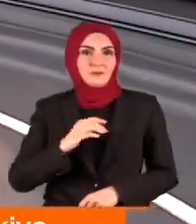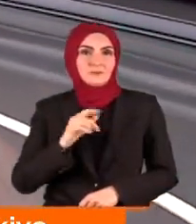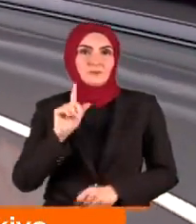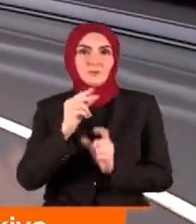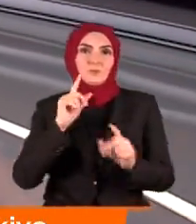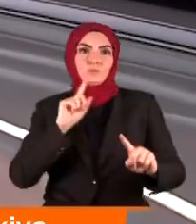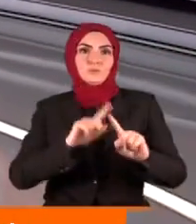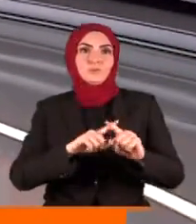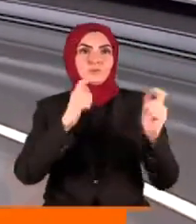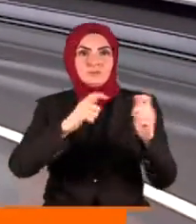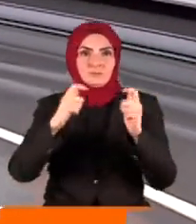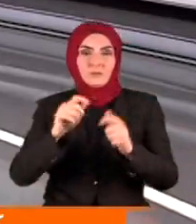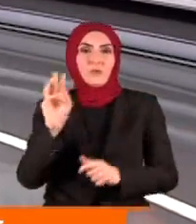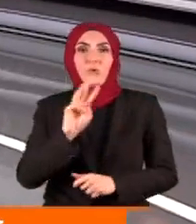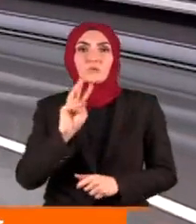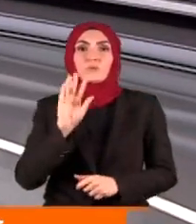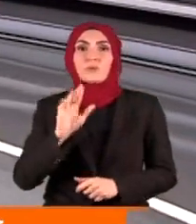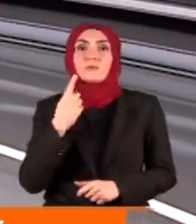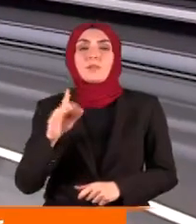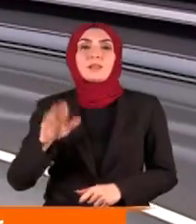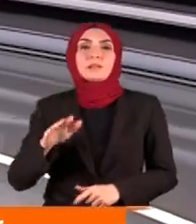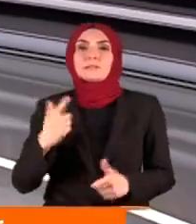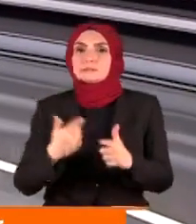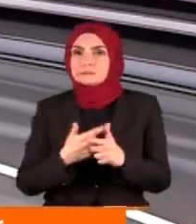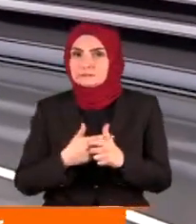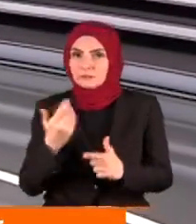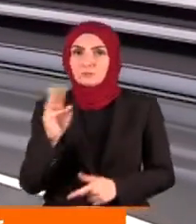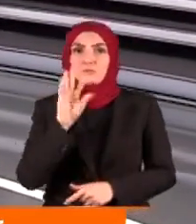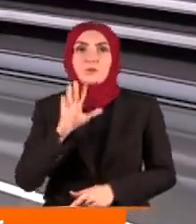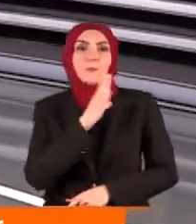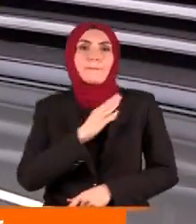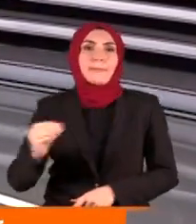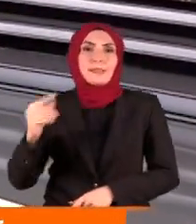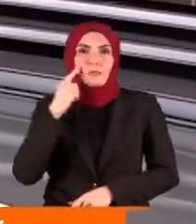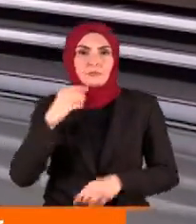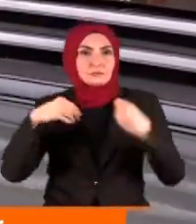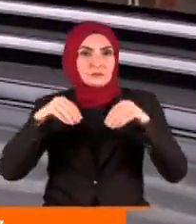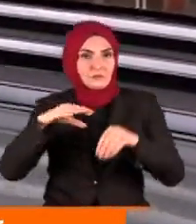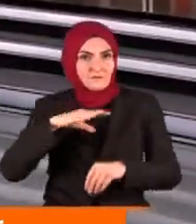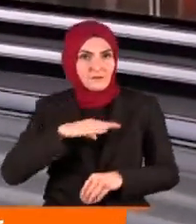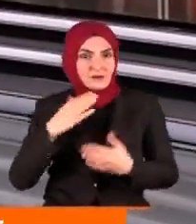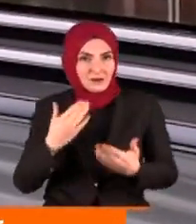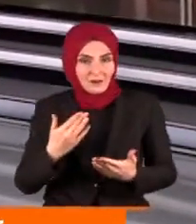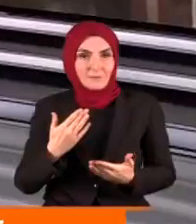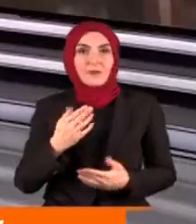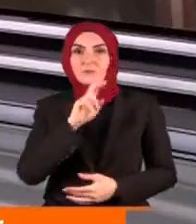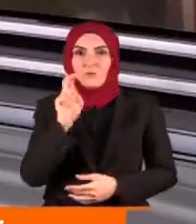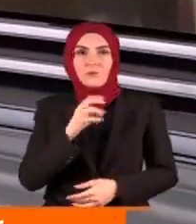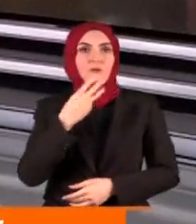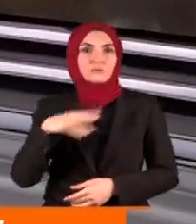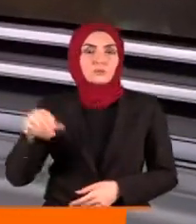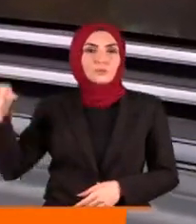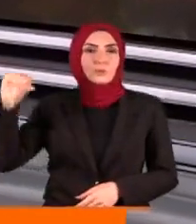kira, 35 milyon liraya apartman daireleri konuşuluyordu ki dövizde ciddi bir düşüş yaşandı. Şimdi herkesin aklında aynı